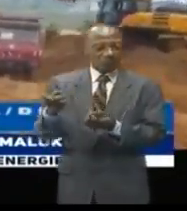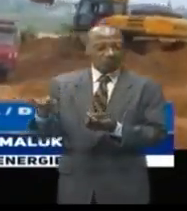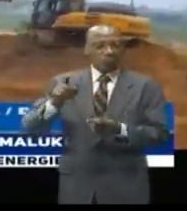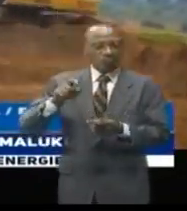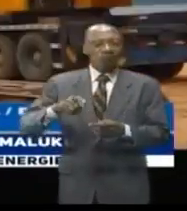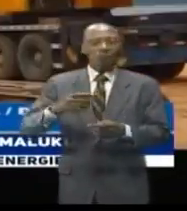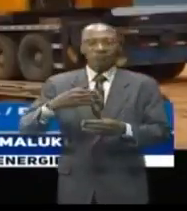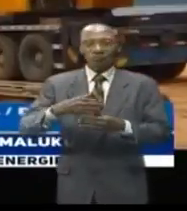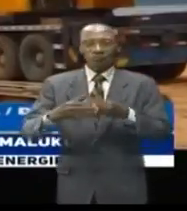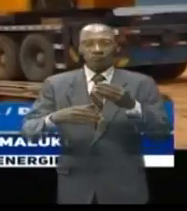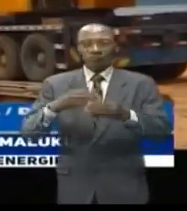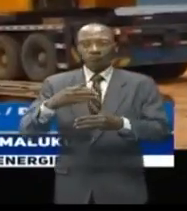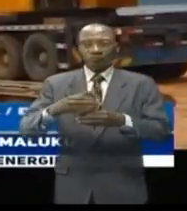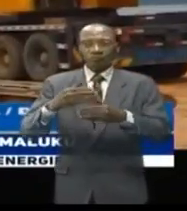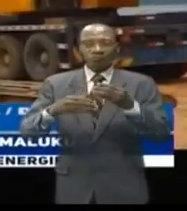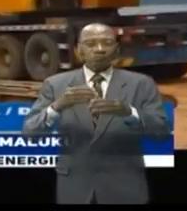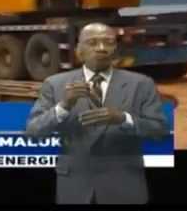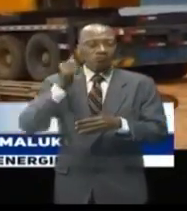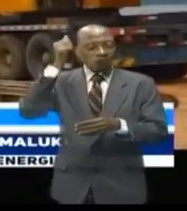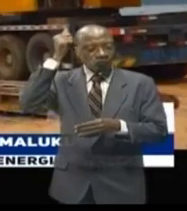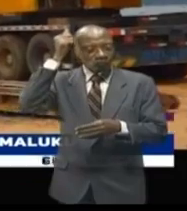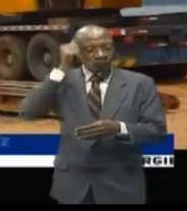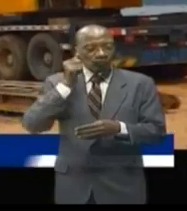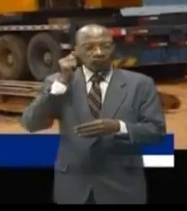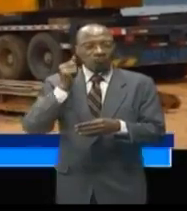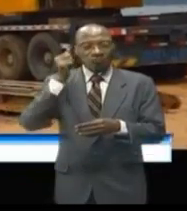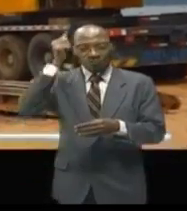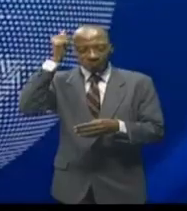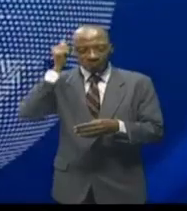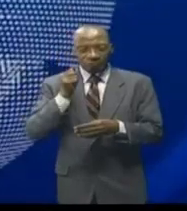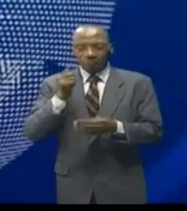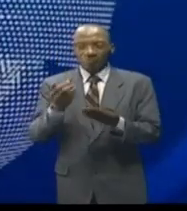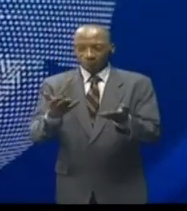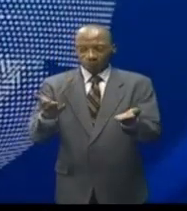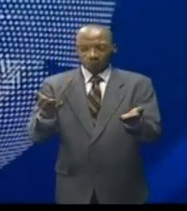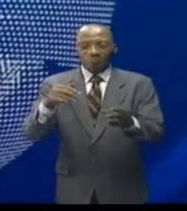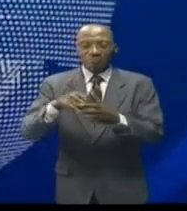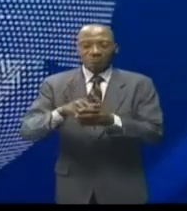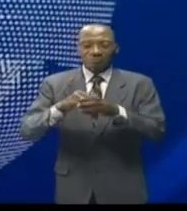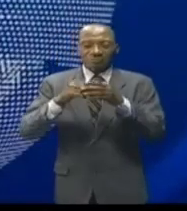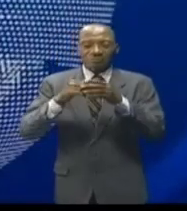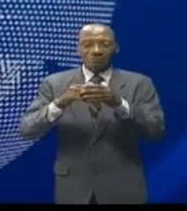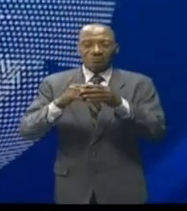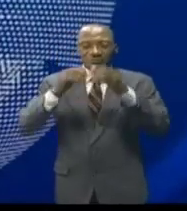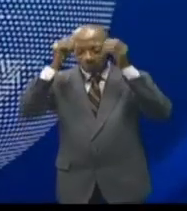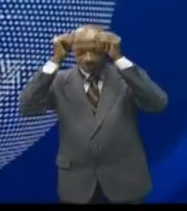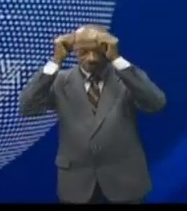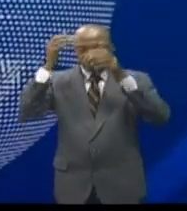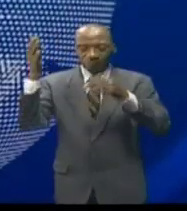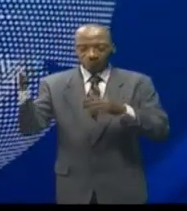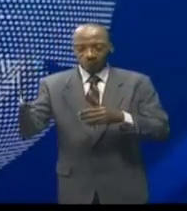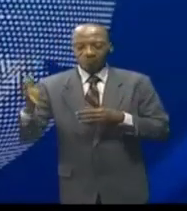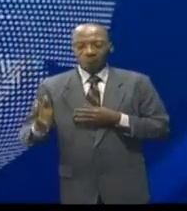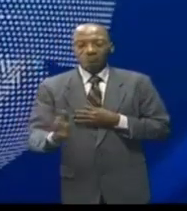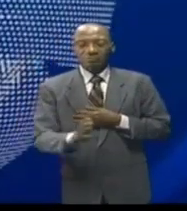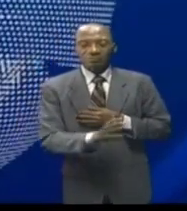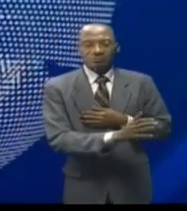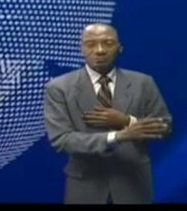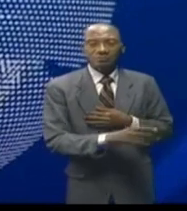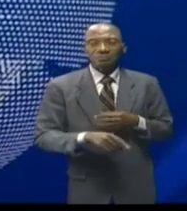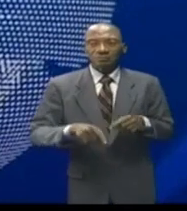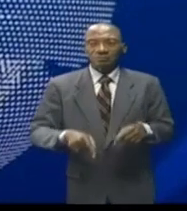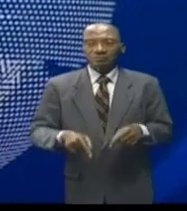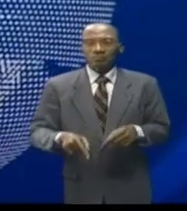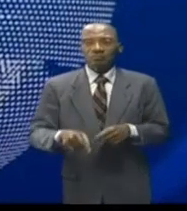en train de construire un port fluvial si ce site situé à maloukou une soirée caritative organisée à Kinshasa pour venir en aide